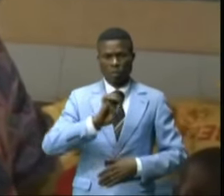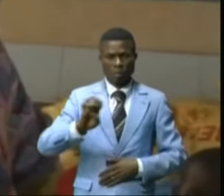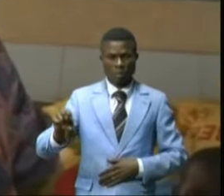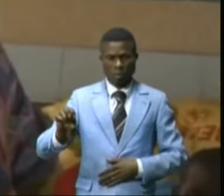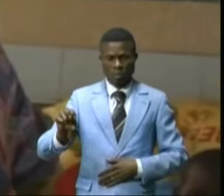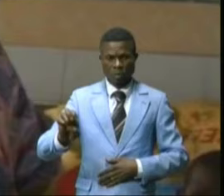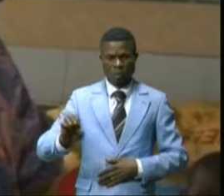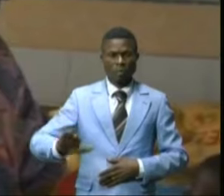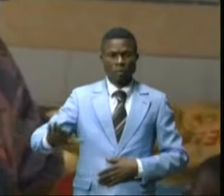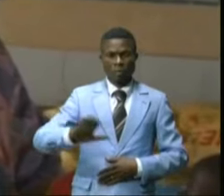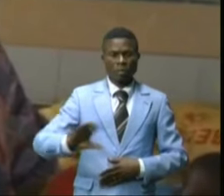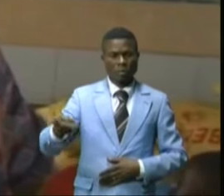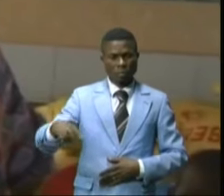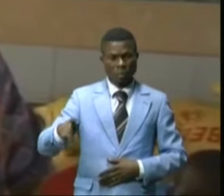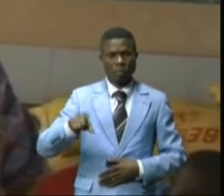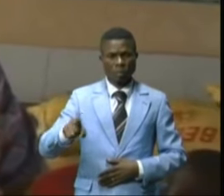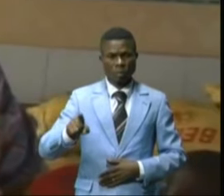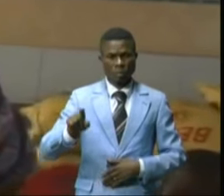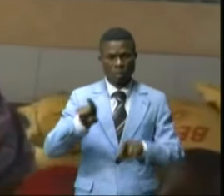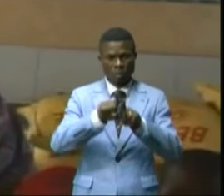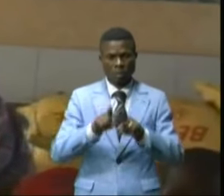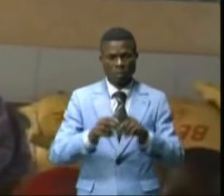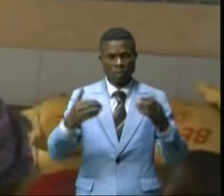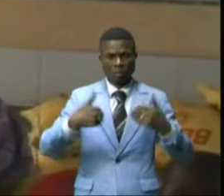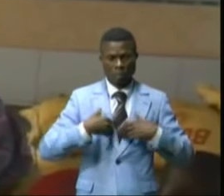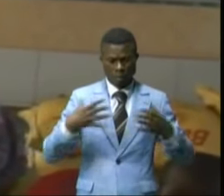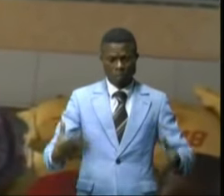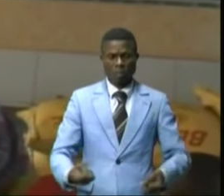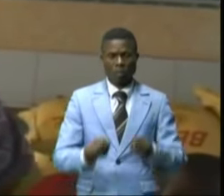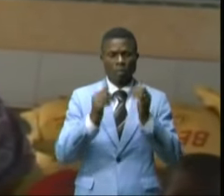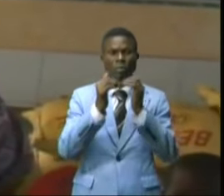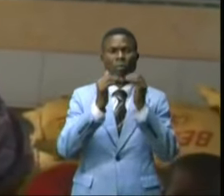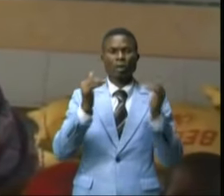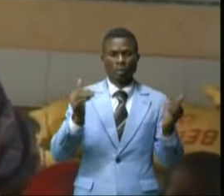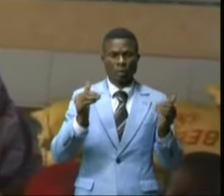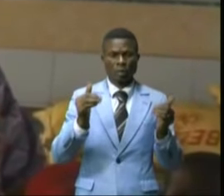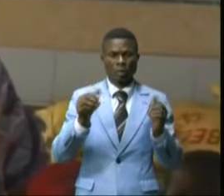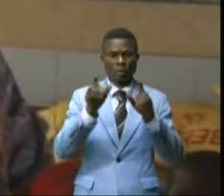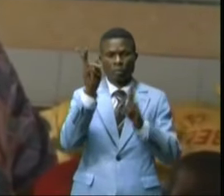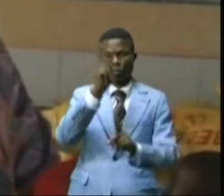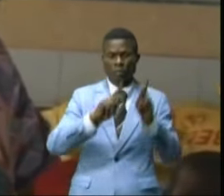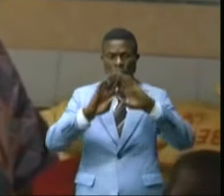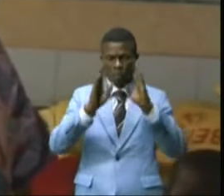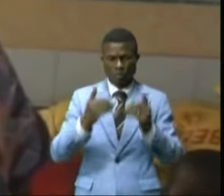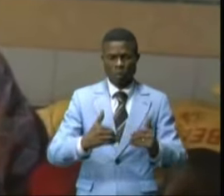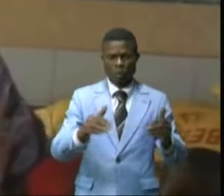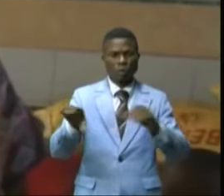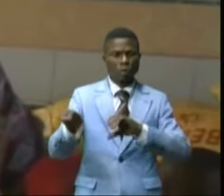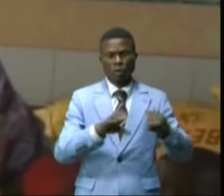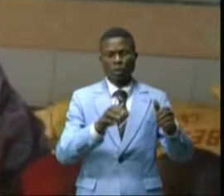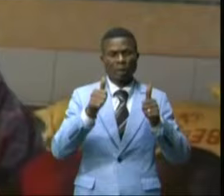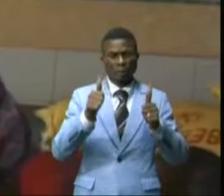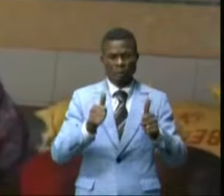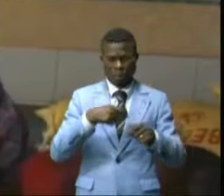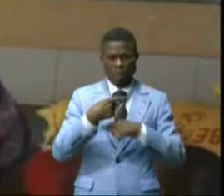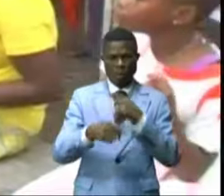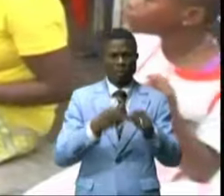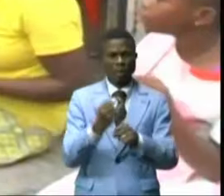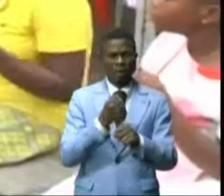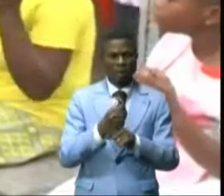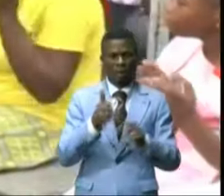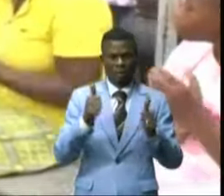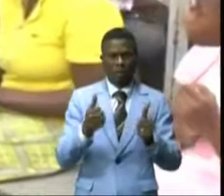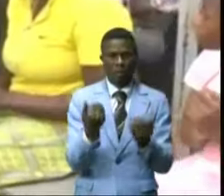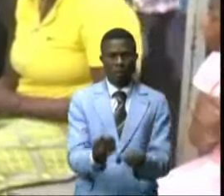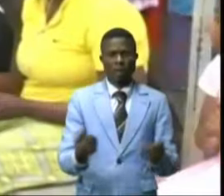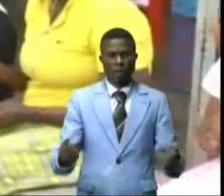du pays, de la province, puisse retrouver la paix et que les citoyens vaquent à leurs activités habituelles. Les